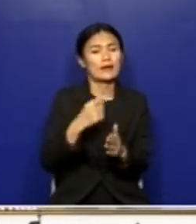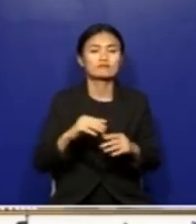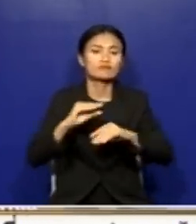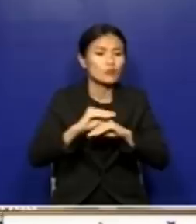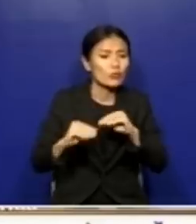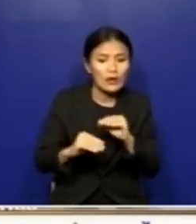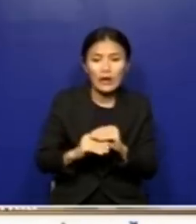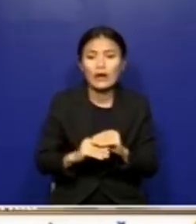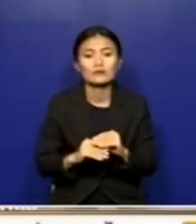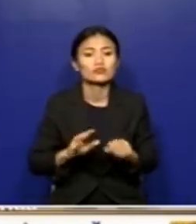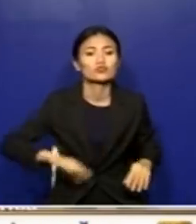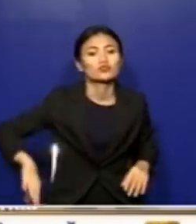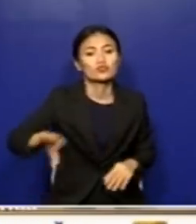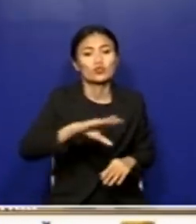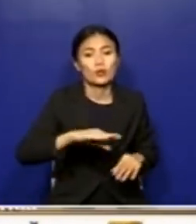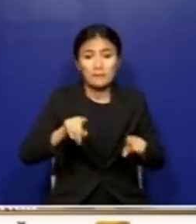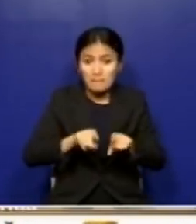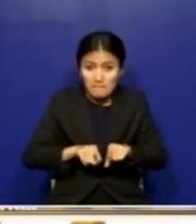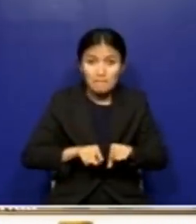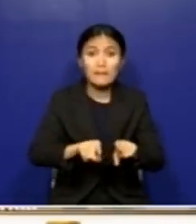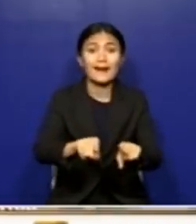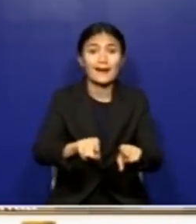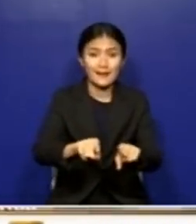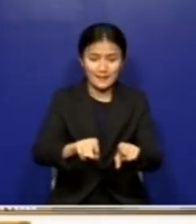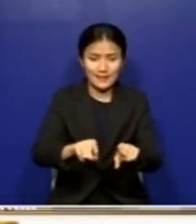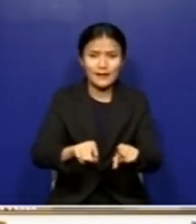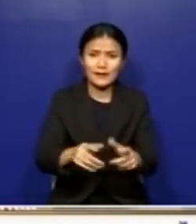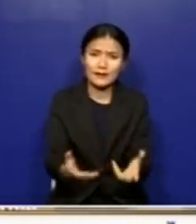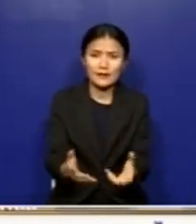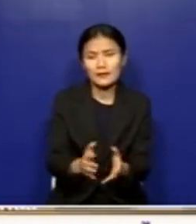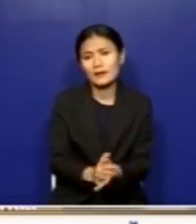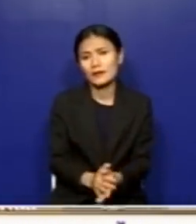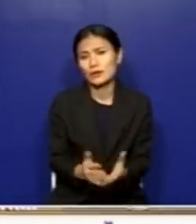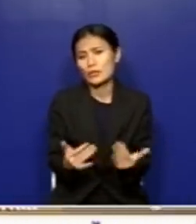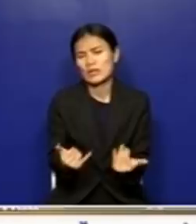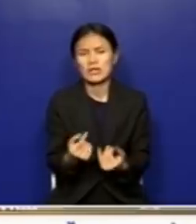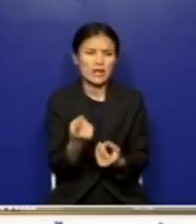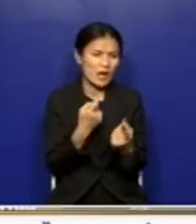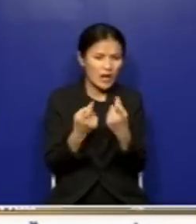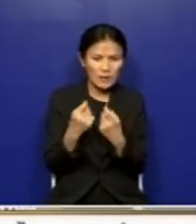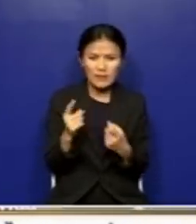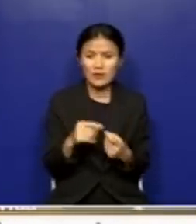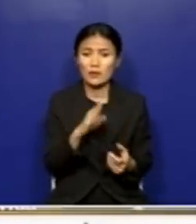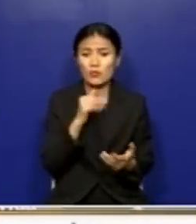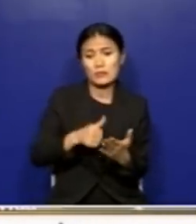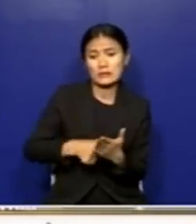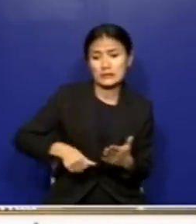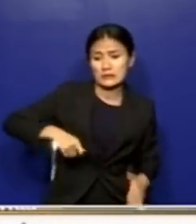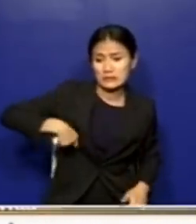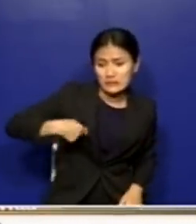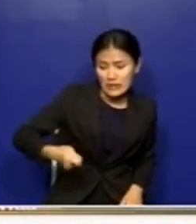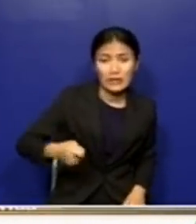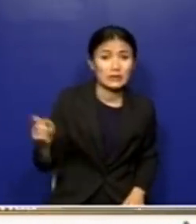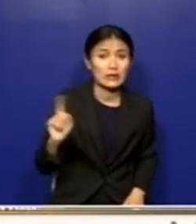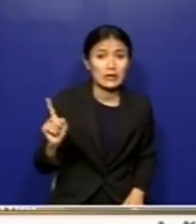เราไม่ destructionหรือ มีคำถามมาจนกลายเป็ว่าเวลาจ่ายภาษี จ่ายแบบบัครับ